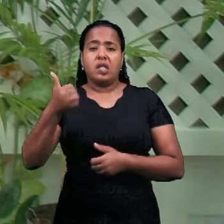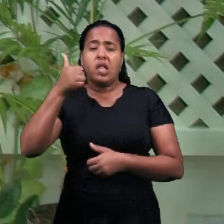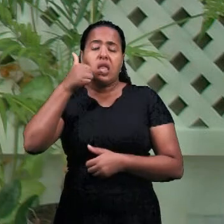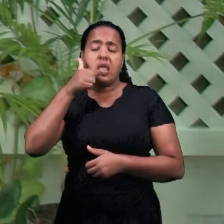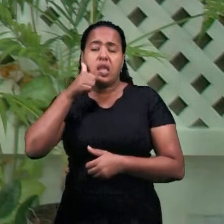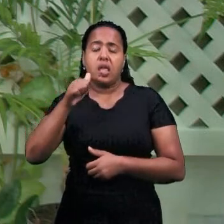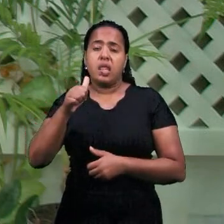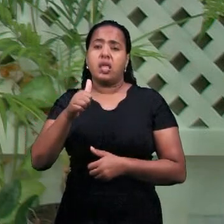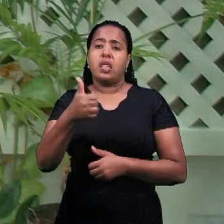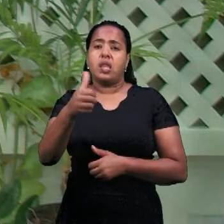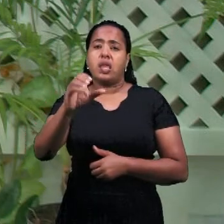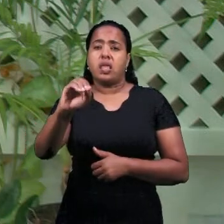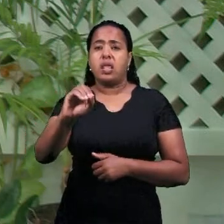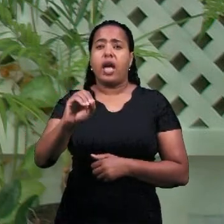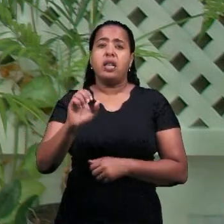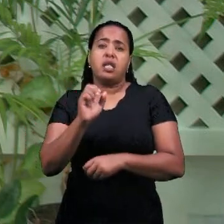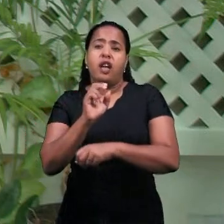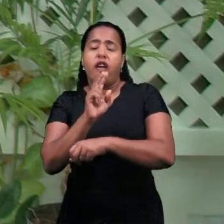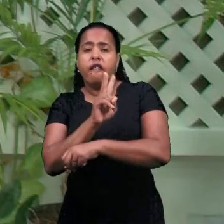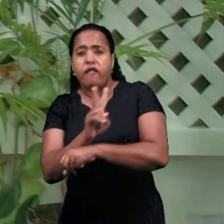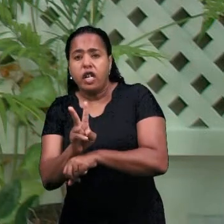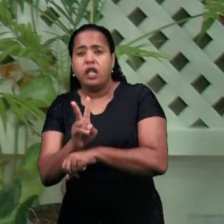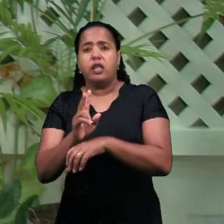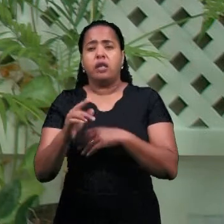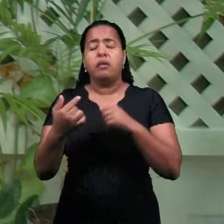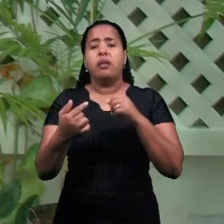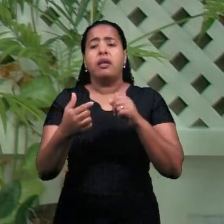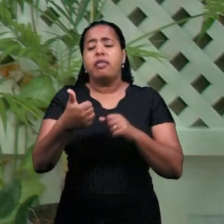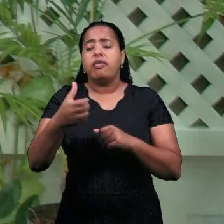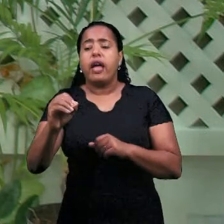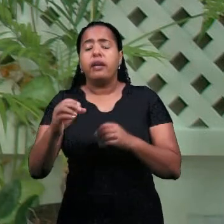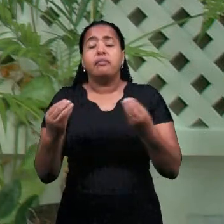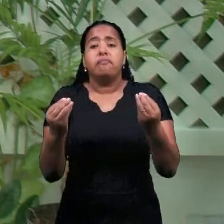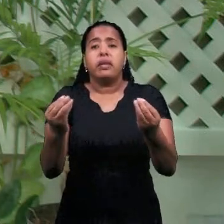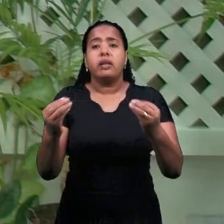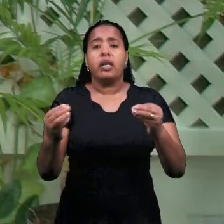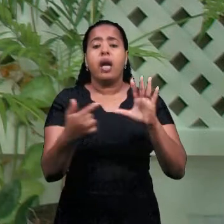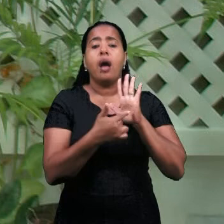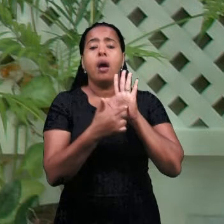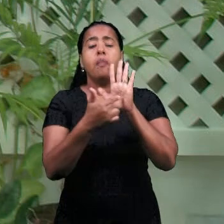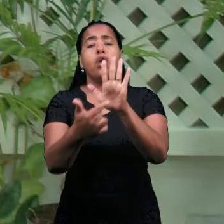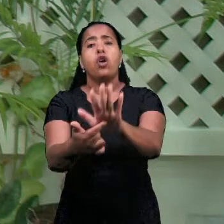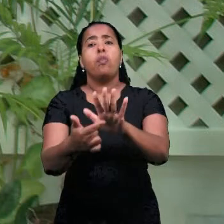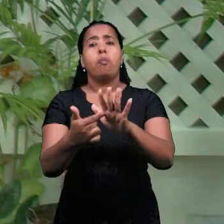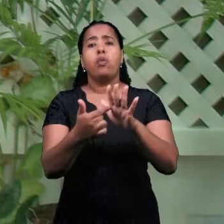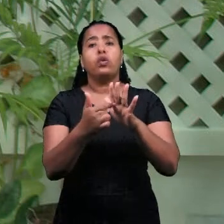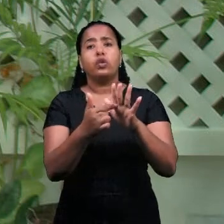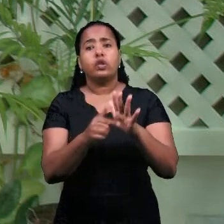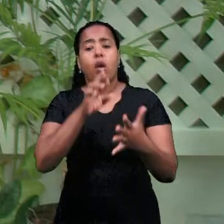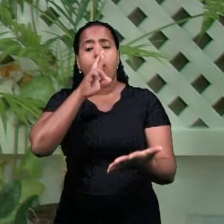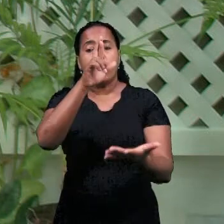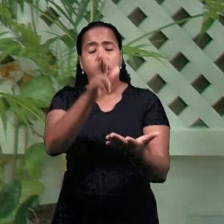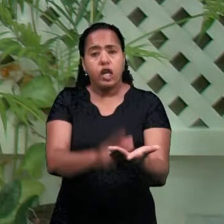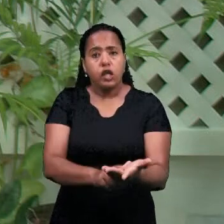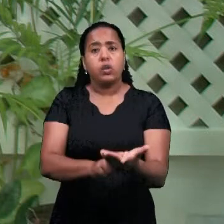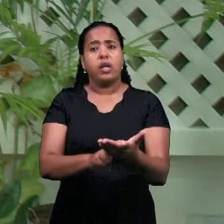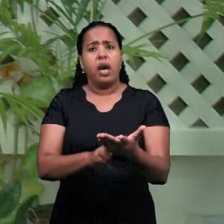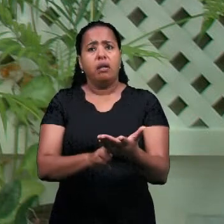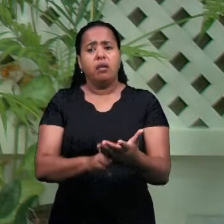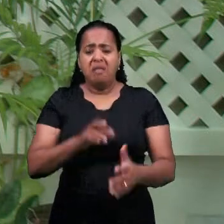des vierges, c'est 10 vierges. Bah, pourquoi vierges? Pour montrer un nombre entier. Celui qui a répondu,